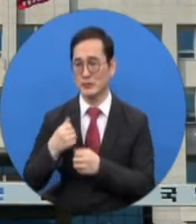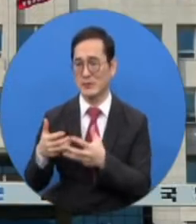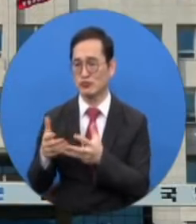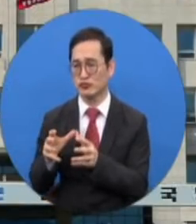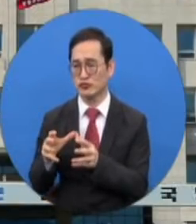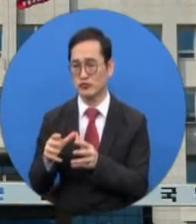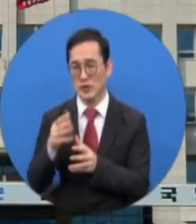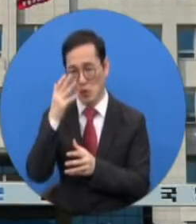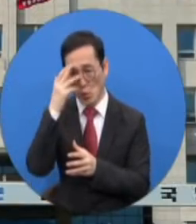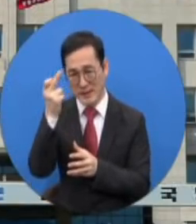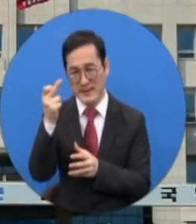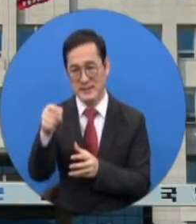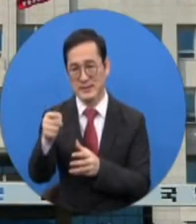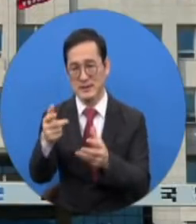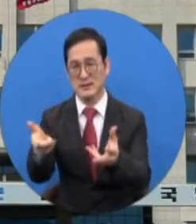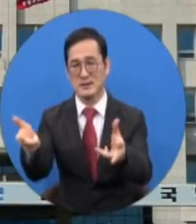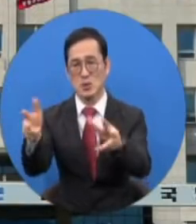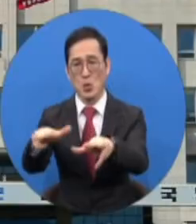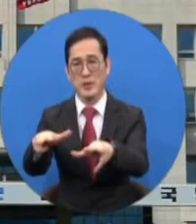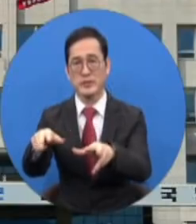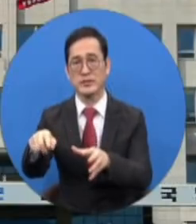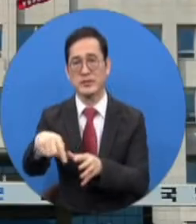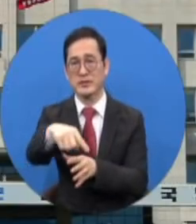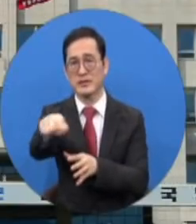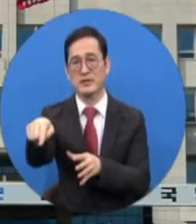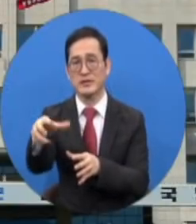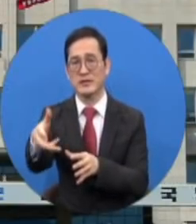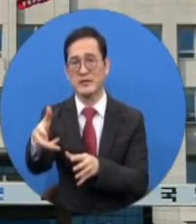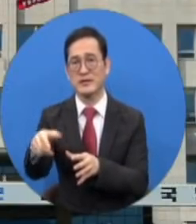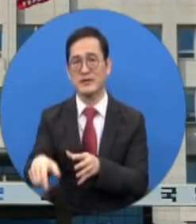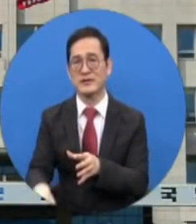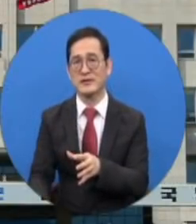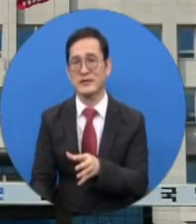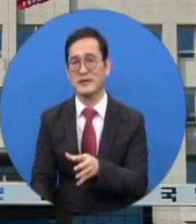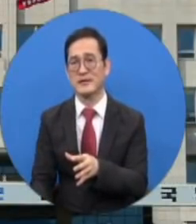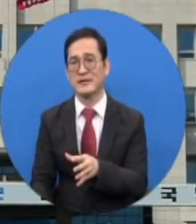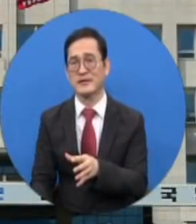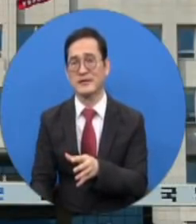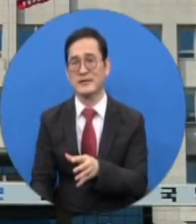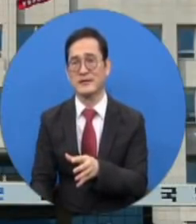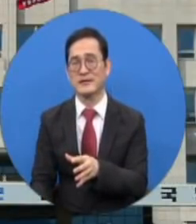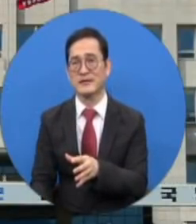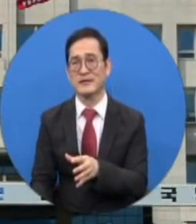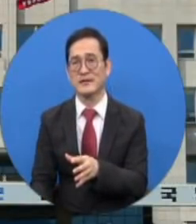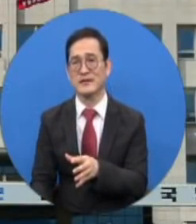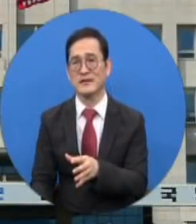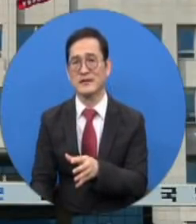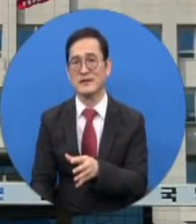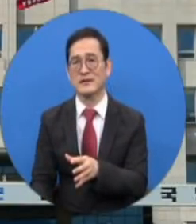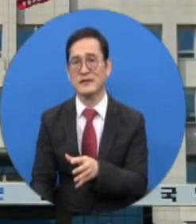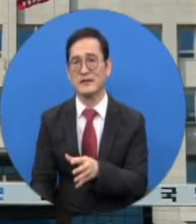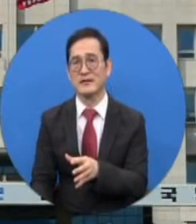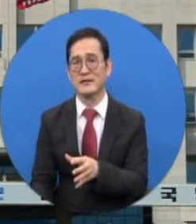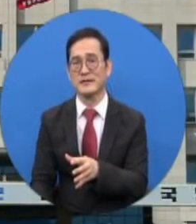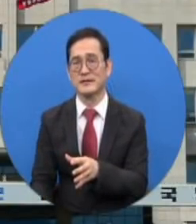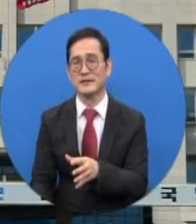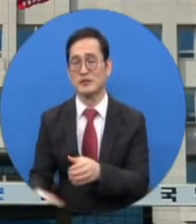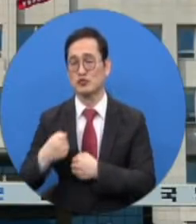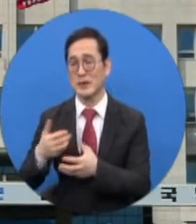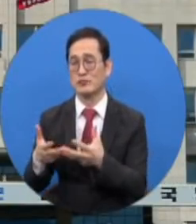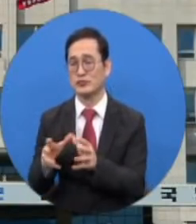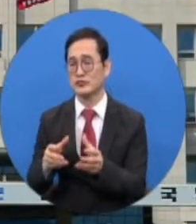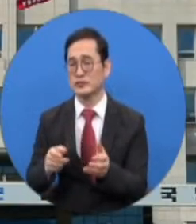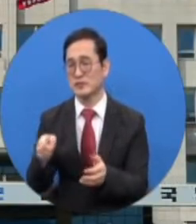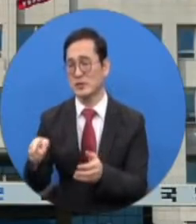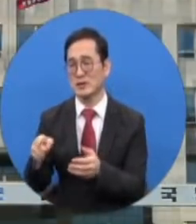용산기지가 공원화된 이후에 아마 국방부가 굳이 용산에 그 소재할 필요가 상당히 떨어질 뿐만 아니라 국방부로 이전하게